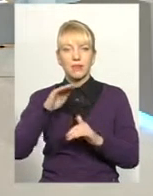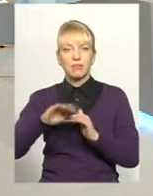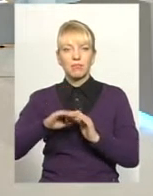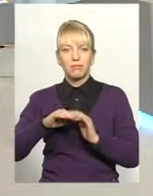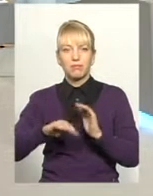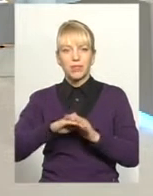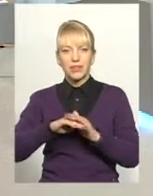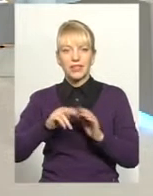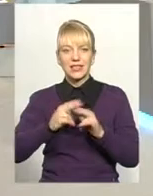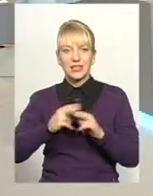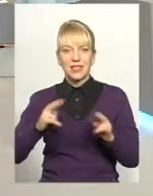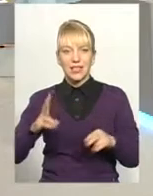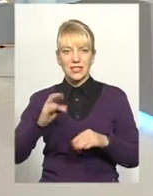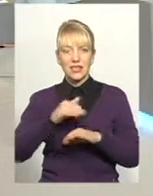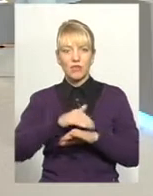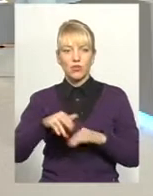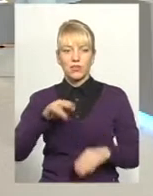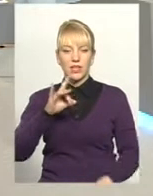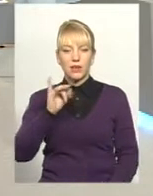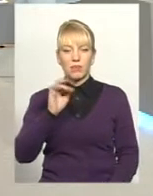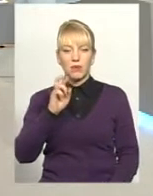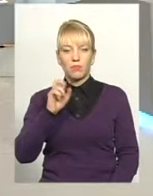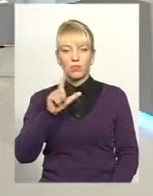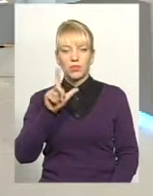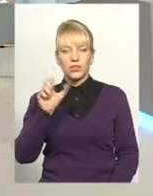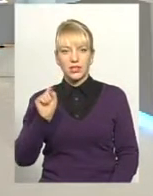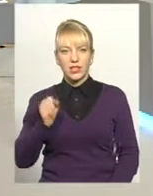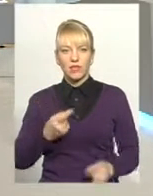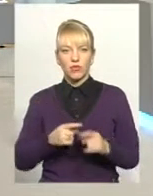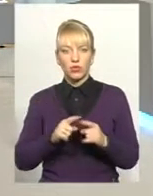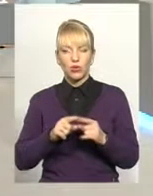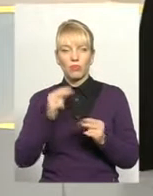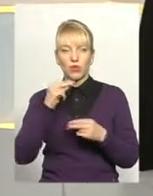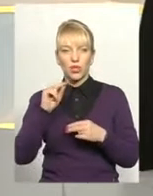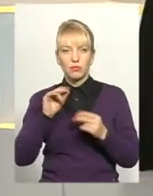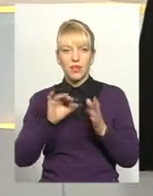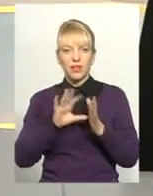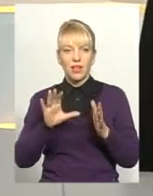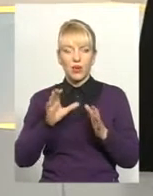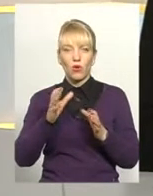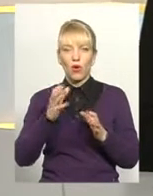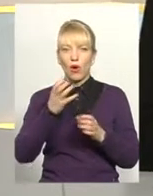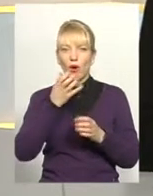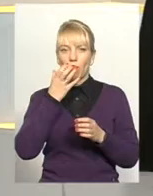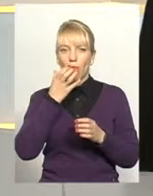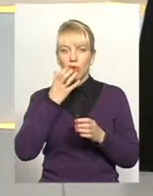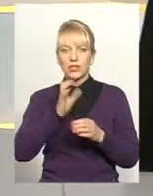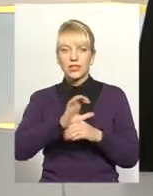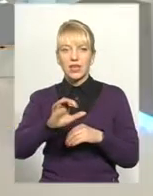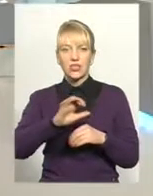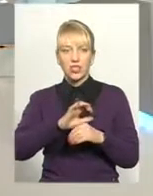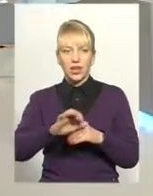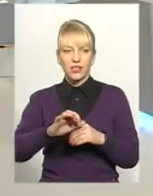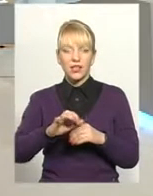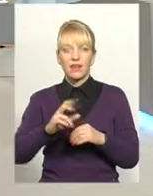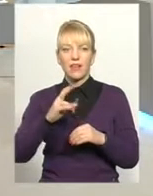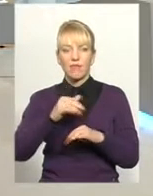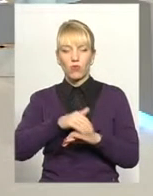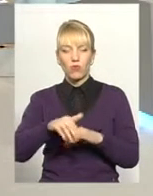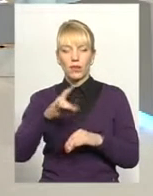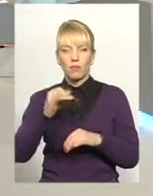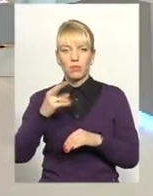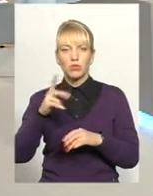Прибузькій. Свого часу, пам'ятаю, вона значно поліпшила енергопостачання центру міста. А зараз довкола цієї станції виникає дуже багато